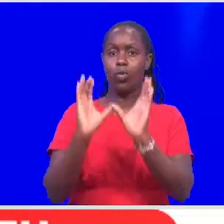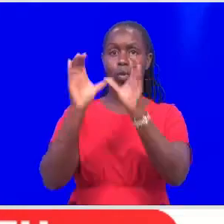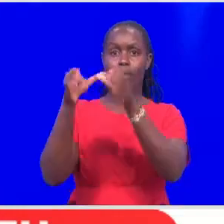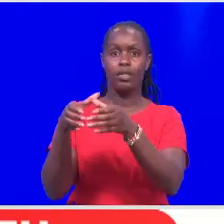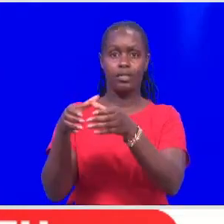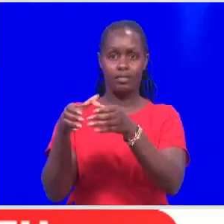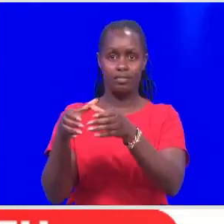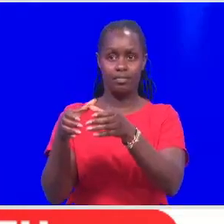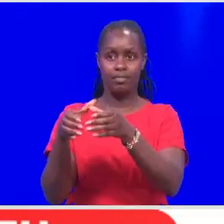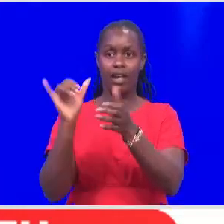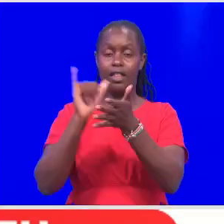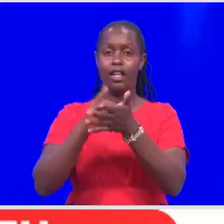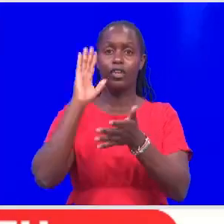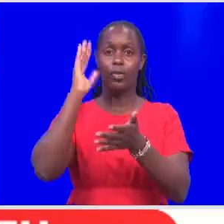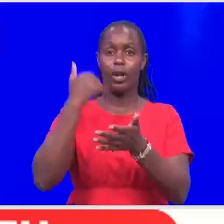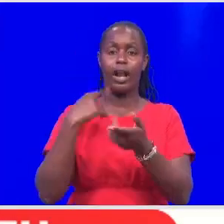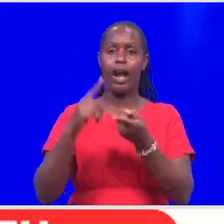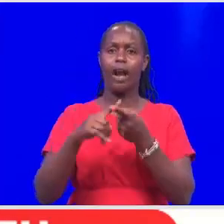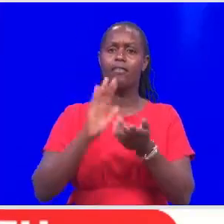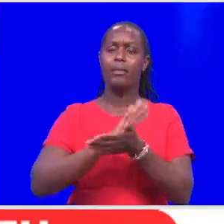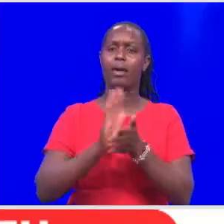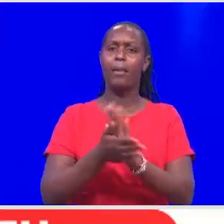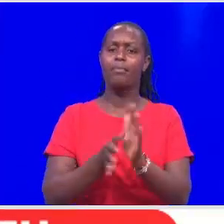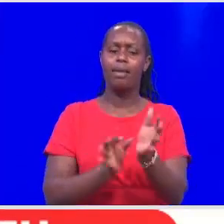my view, the perfect solution.